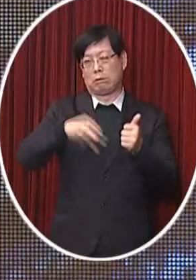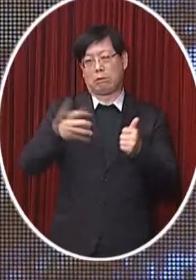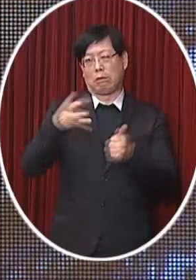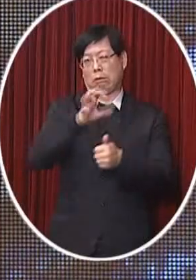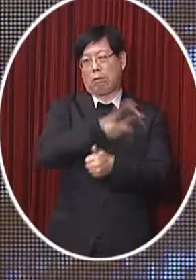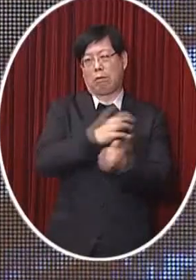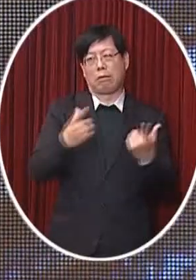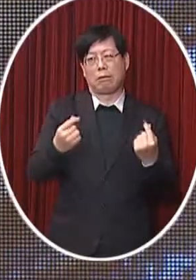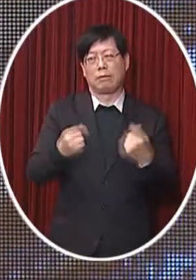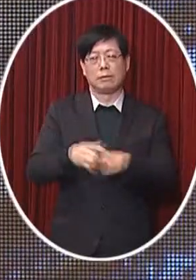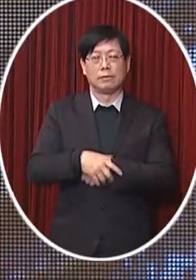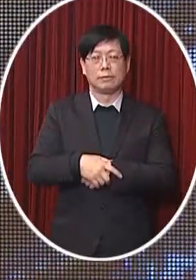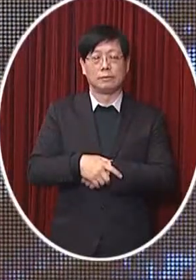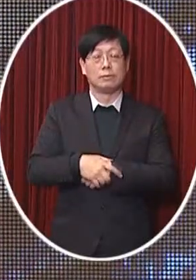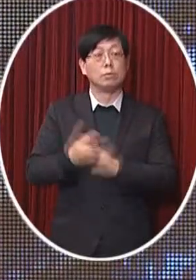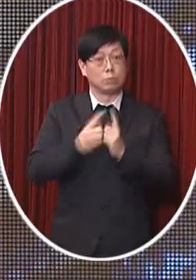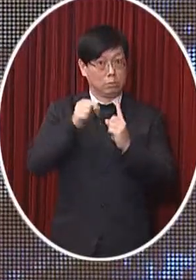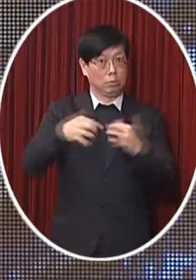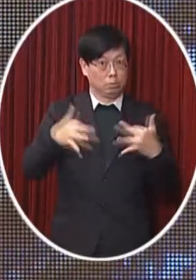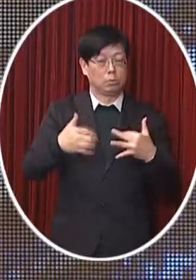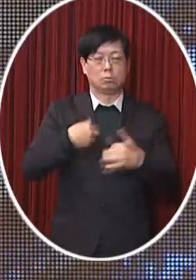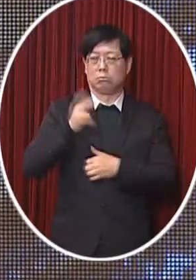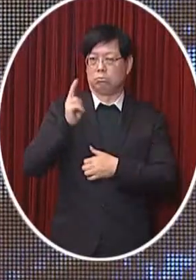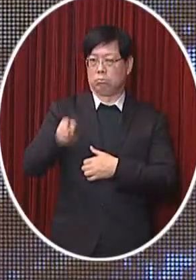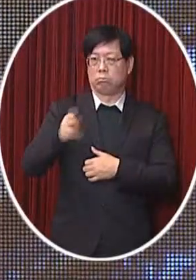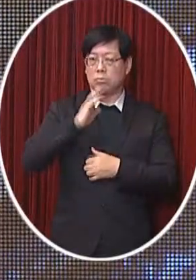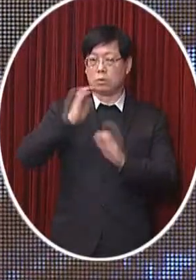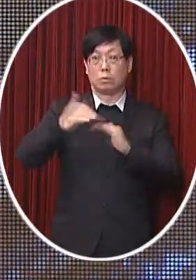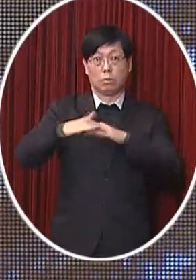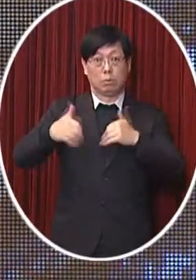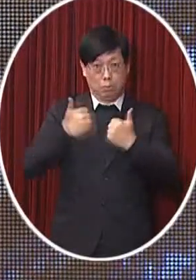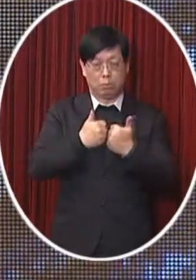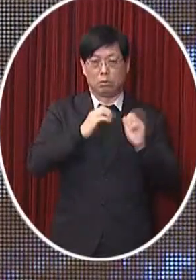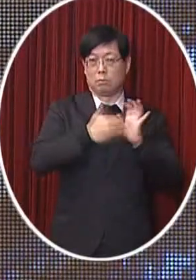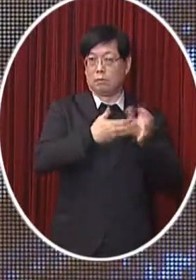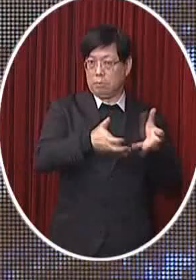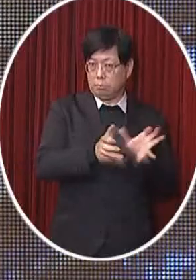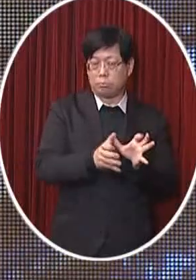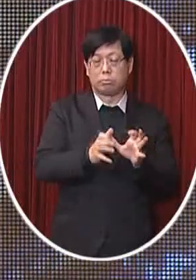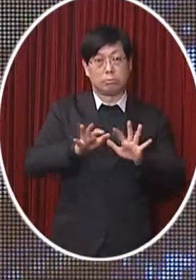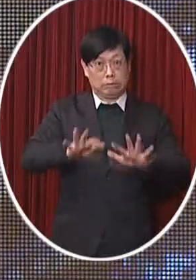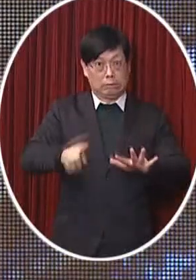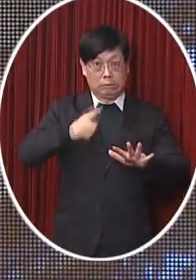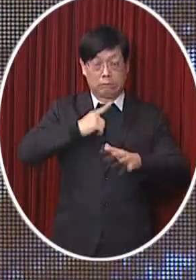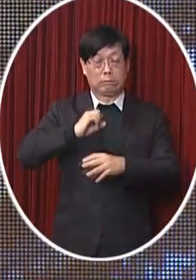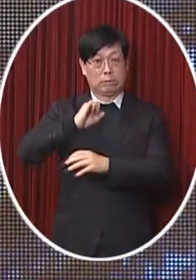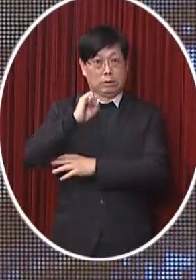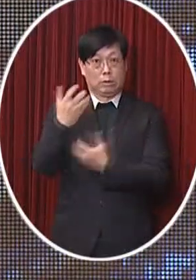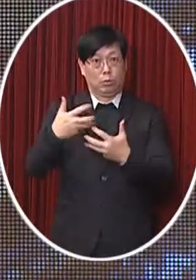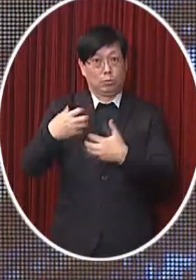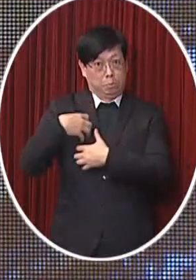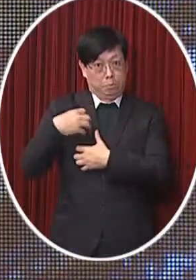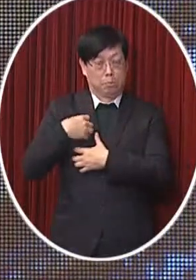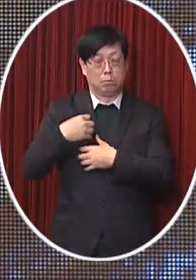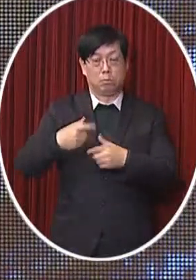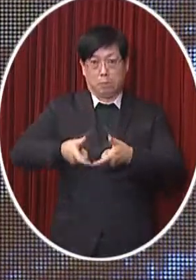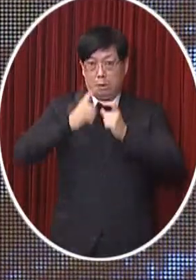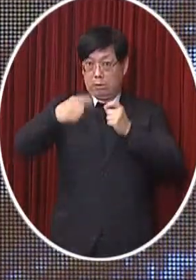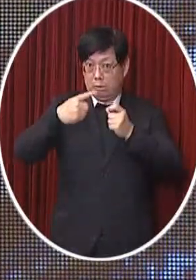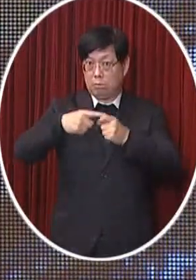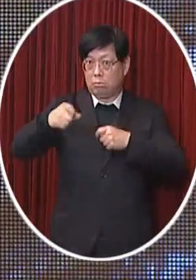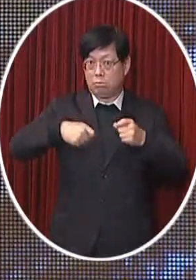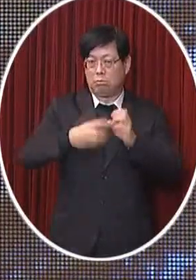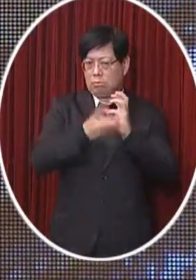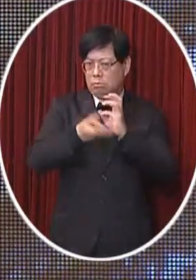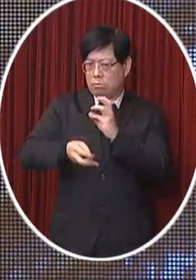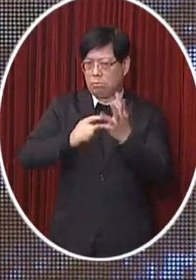式。对此，我已经要求国安会跟国防部针对这次的义务役恢复1年的方案进行